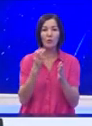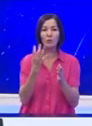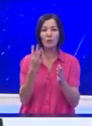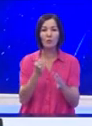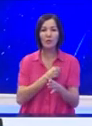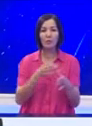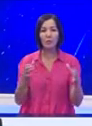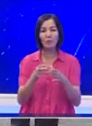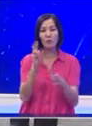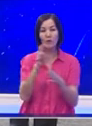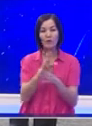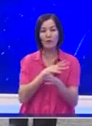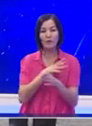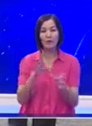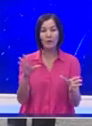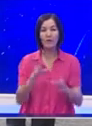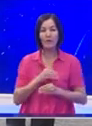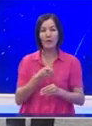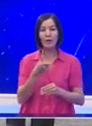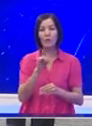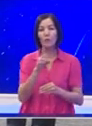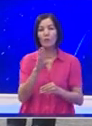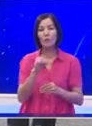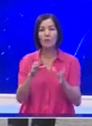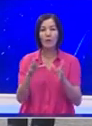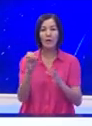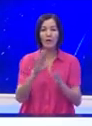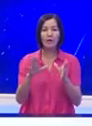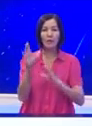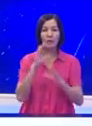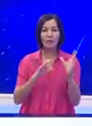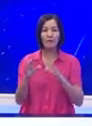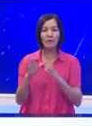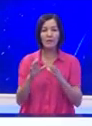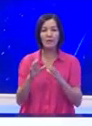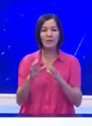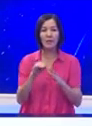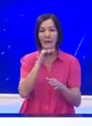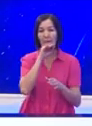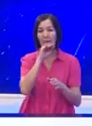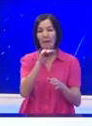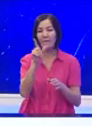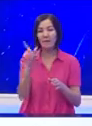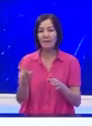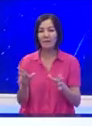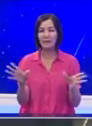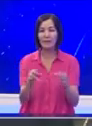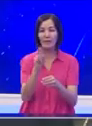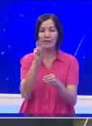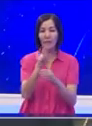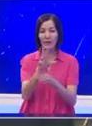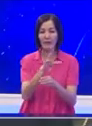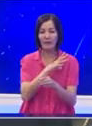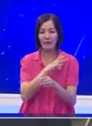болды. Жандарбек Мәлібекұлымен бірге Гумилев атындағы Еуразия ұлттық университетінің түркітану, алтайтану ғылыми зерттеу орталығының директоры